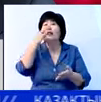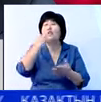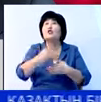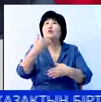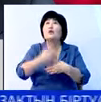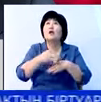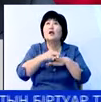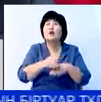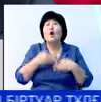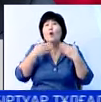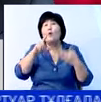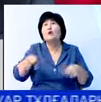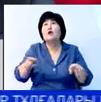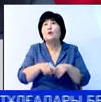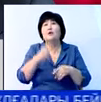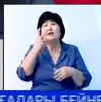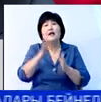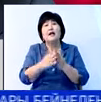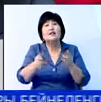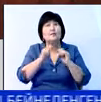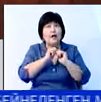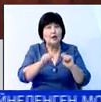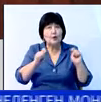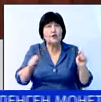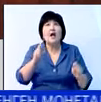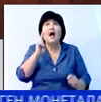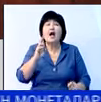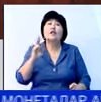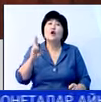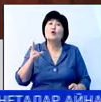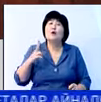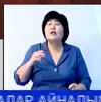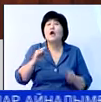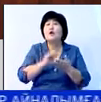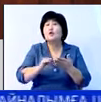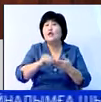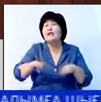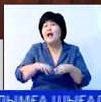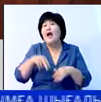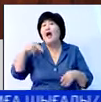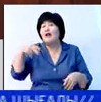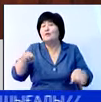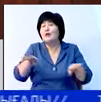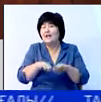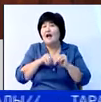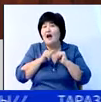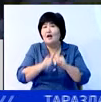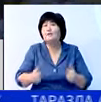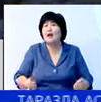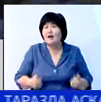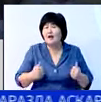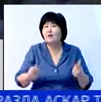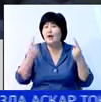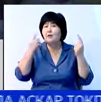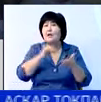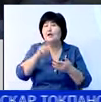кешін өткізіп, оқырмандарына қосбірдей кітап тарту еткен. Қаршыға Құрмашқызы журналистика саласымен бірге әдебиетті де қатар алып жүрген қарымбек